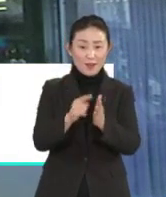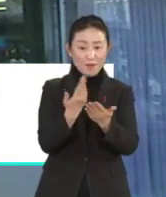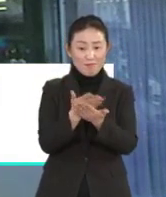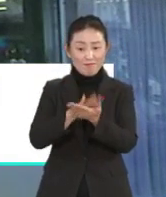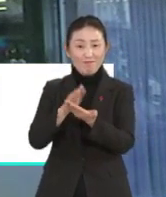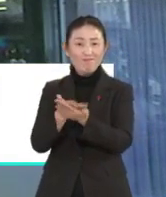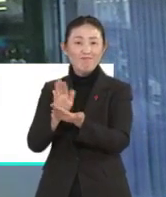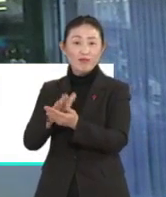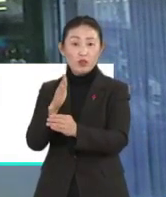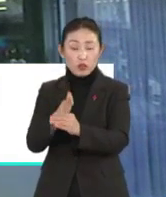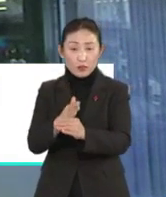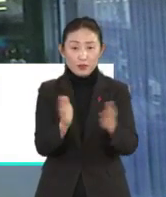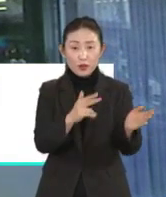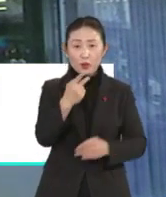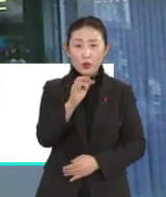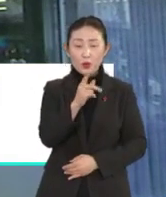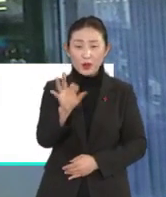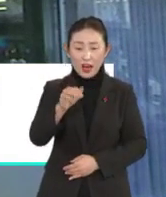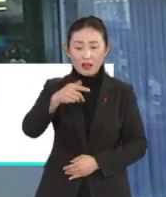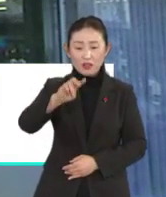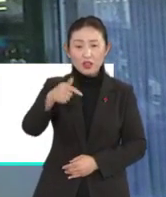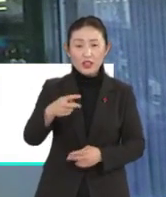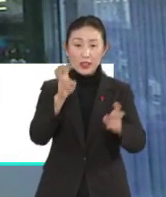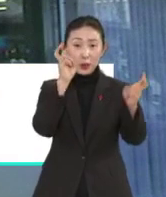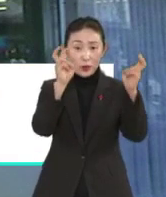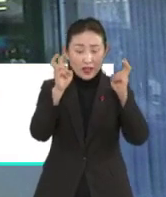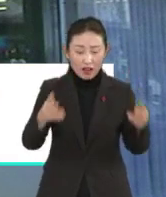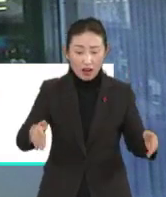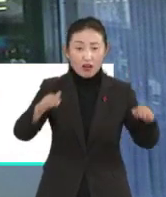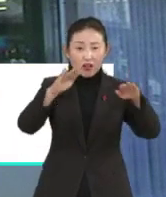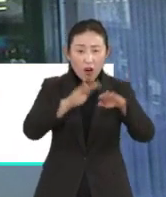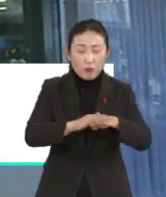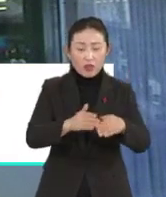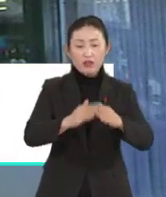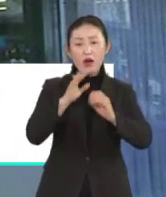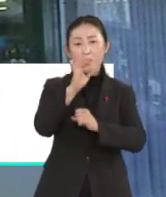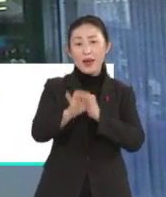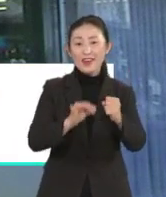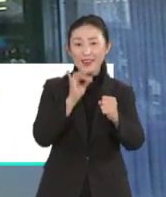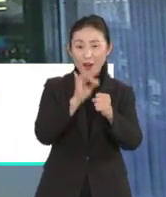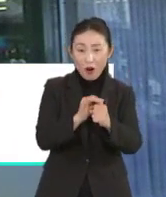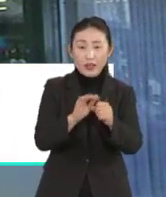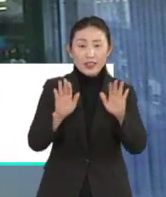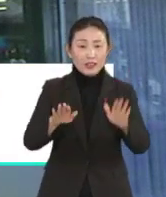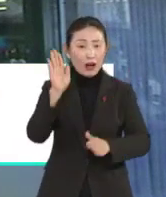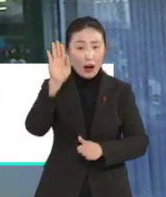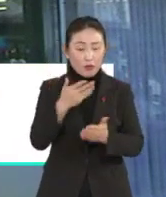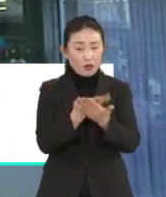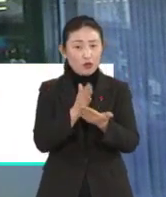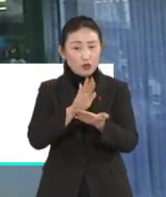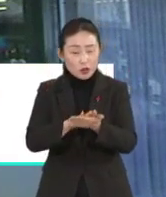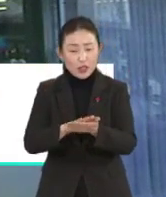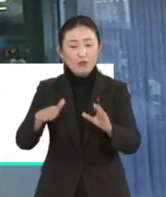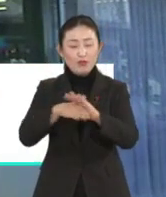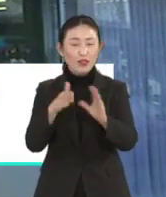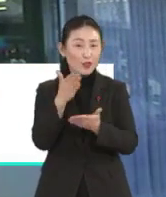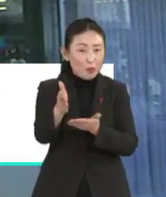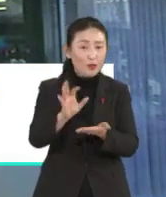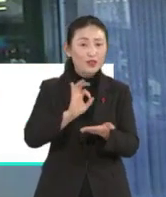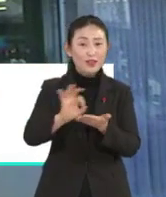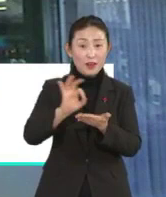수탈기관이었던 동양척식 주식회사 대전지점 건물이 100년만에 독특한 복합문화예술공간으로 재탄생했습니다